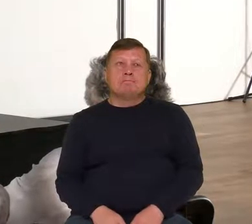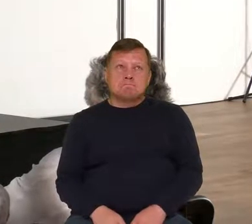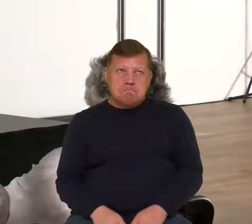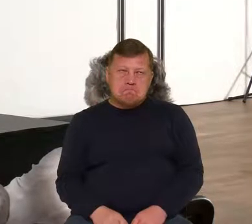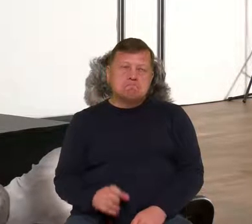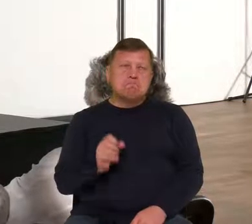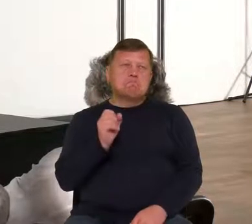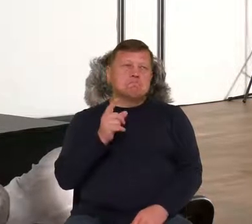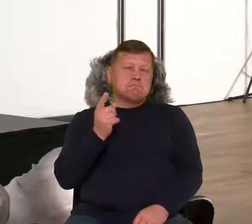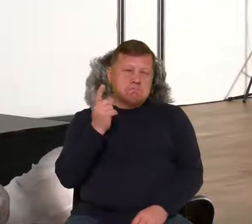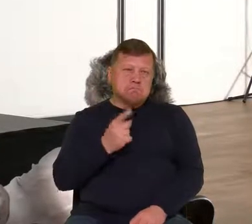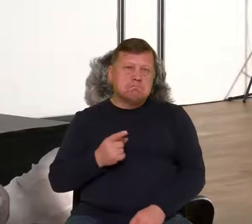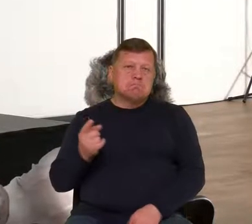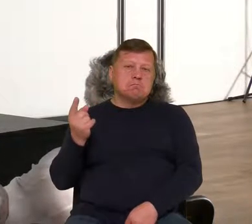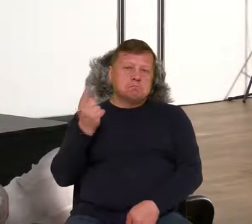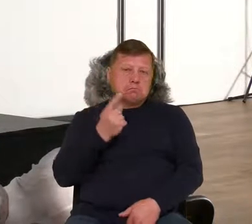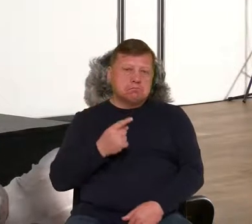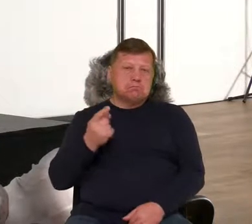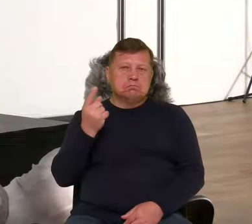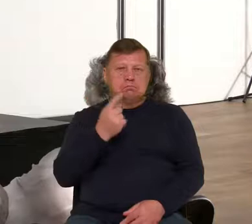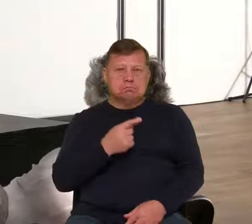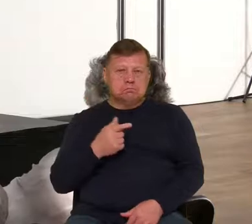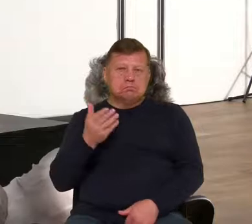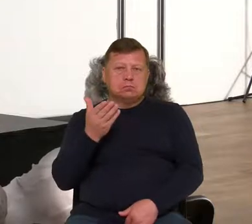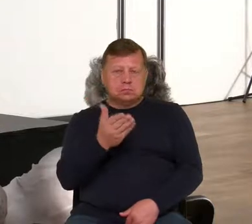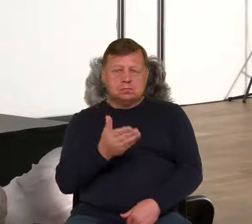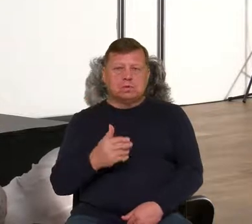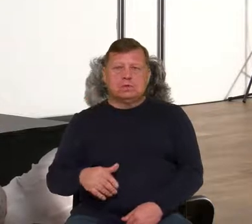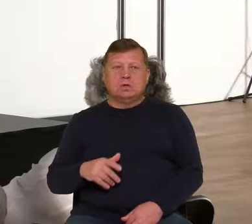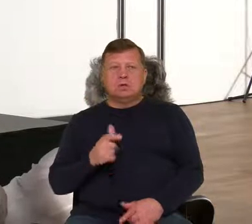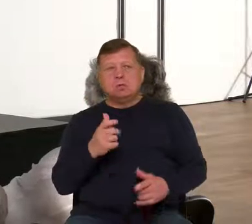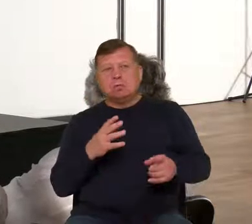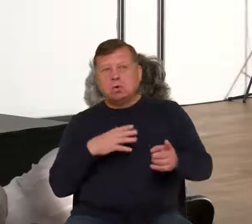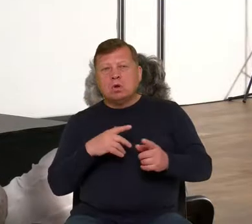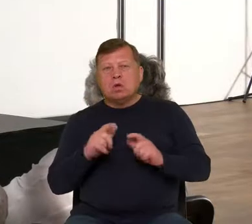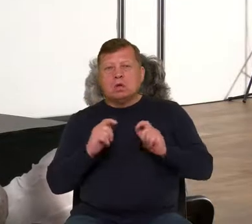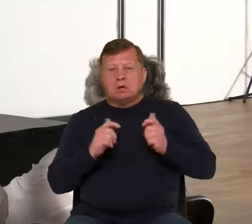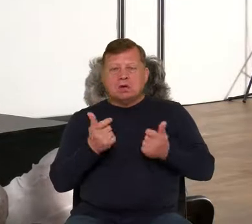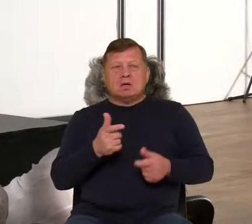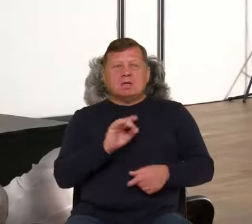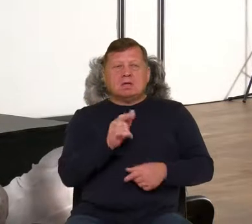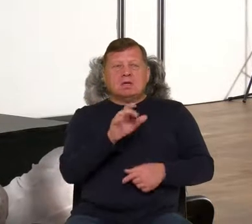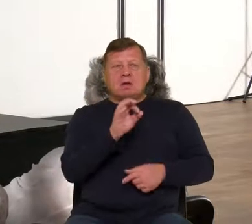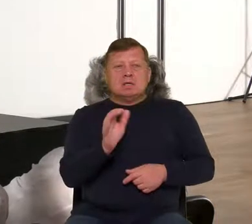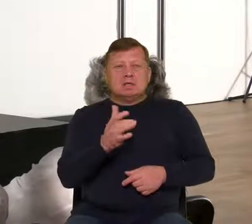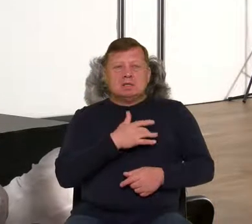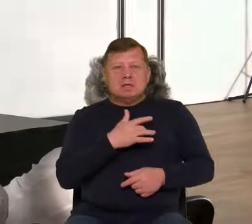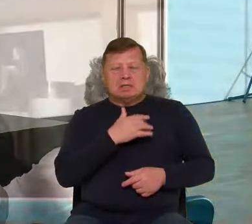zacząłem myśleć nad ich życiami, nad tym, co im się przydarzyło, czy myślą, co dzieje się w ich sercach.